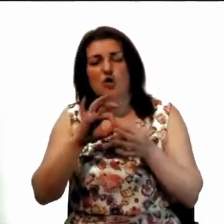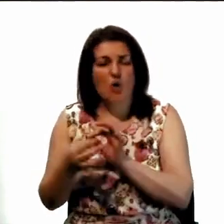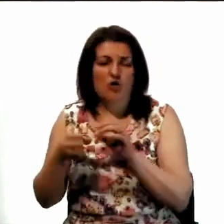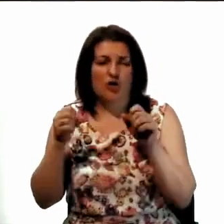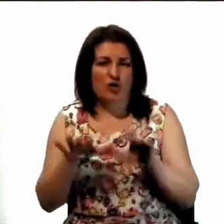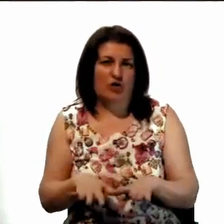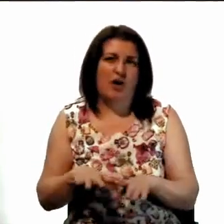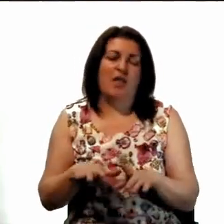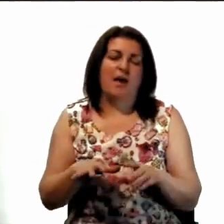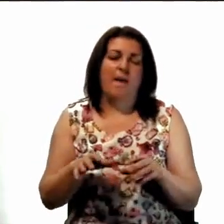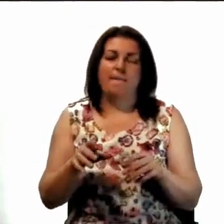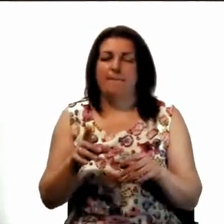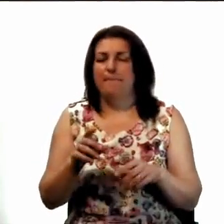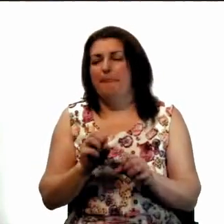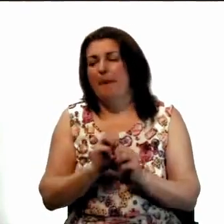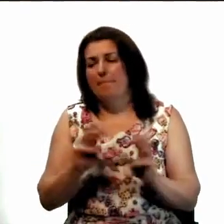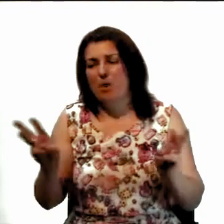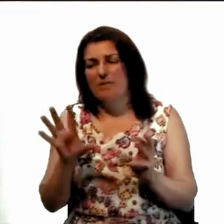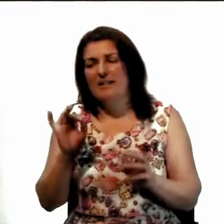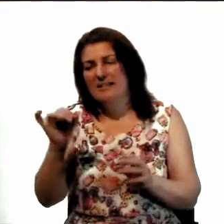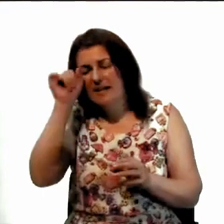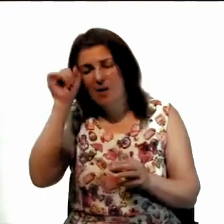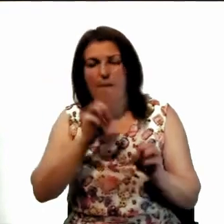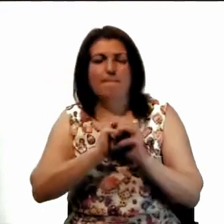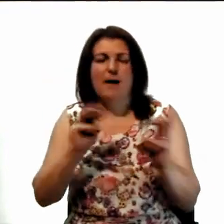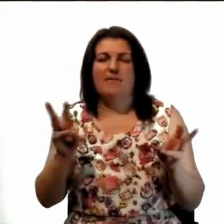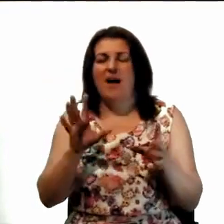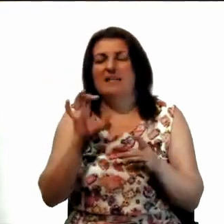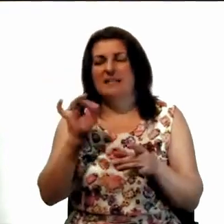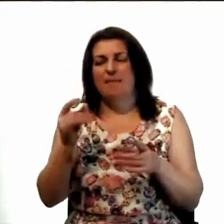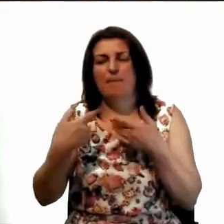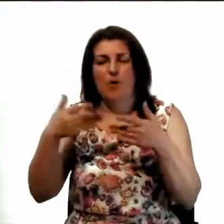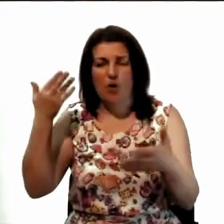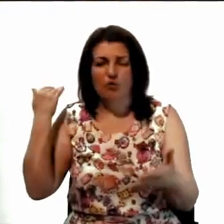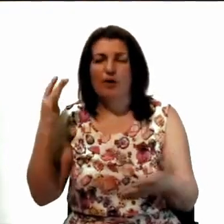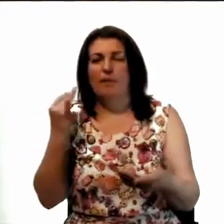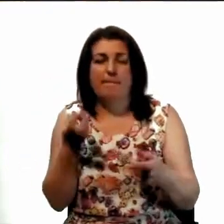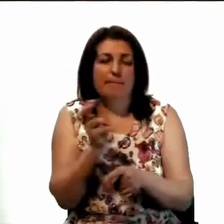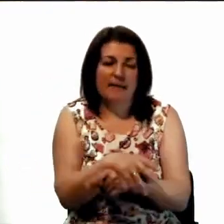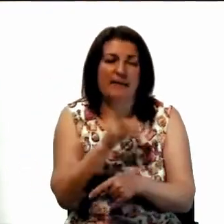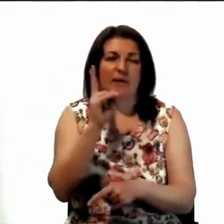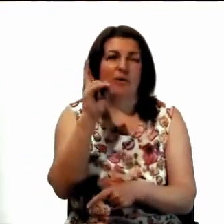решение порвать с грехом, порвать с прошлым и прийти к Богу.